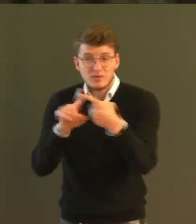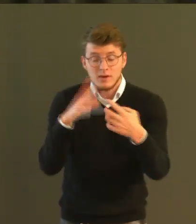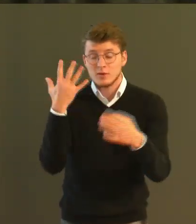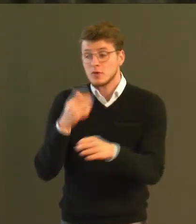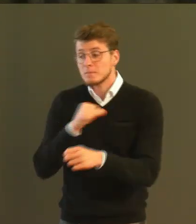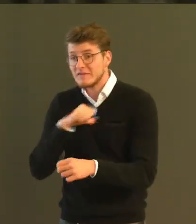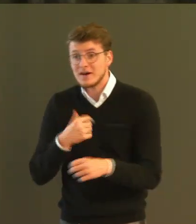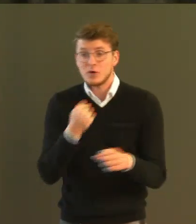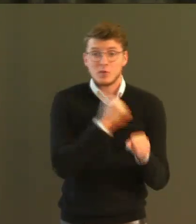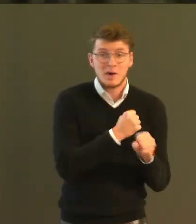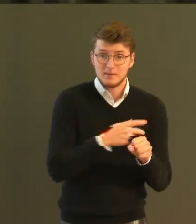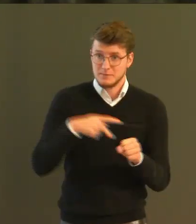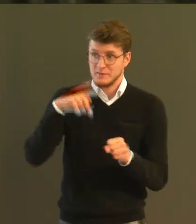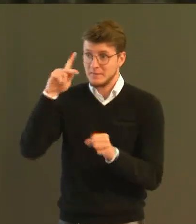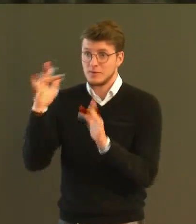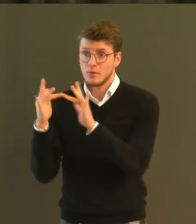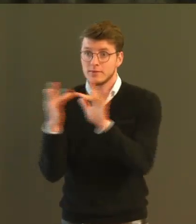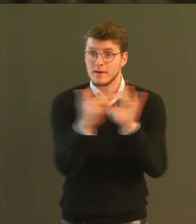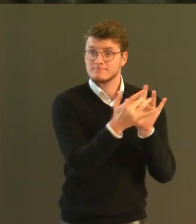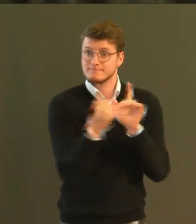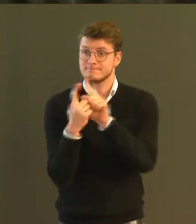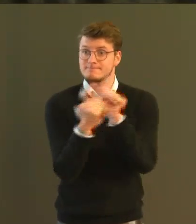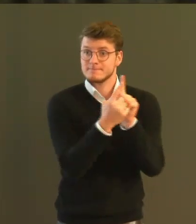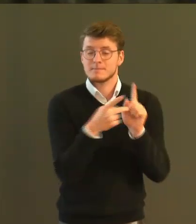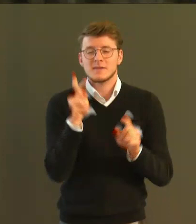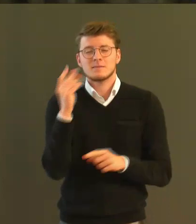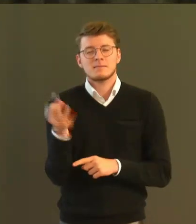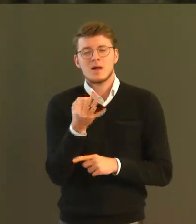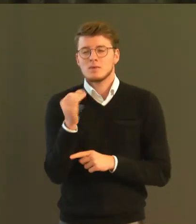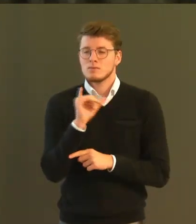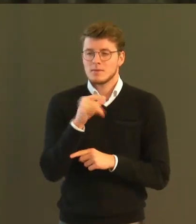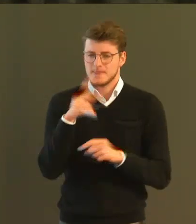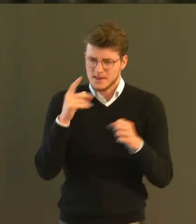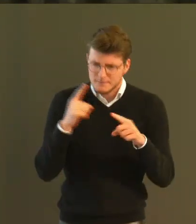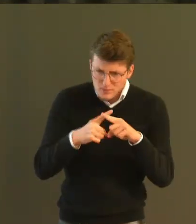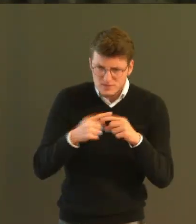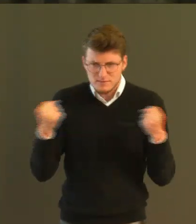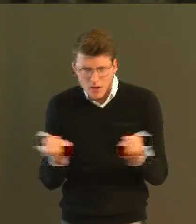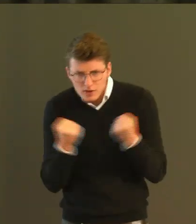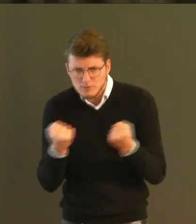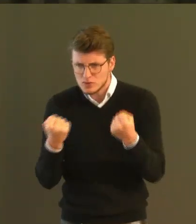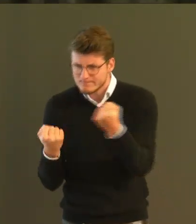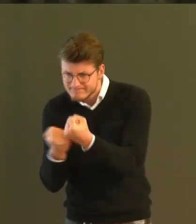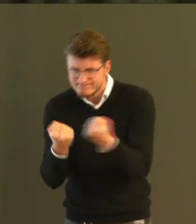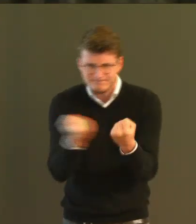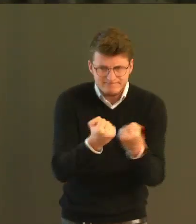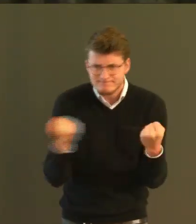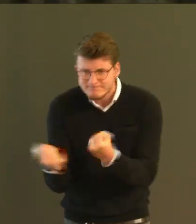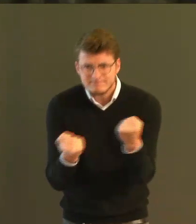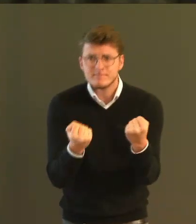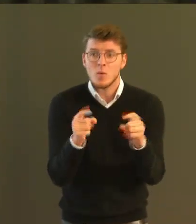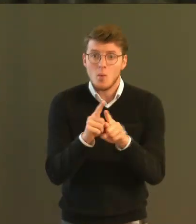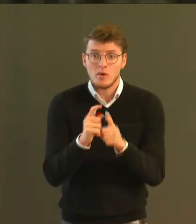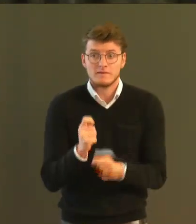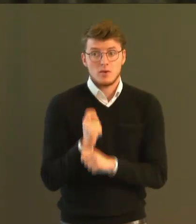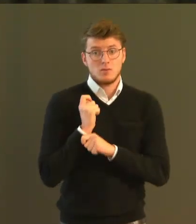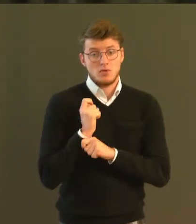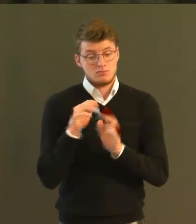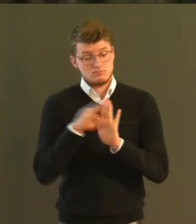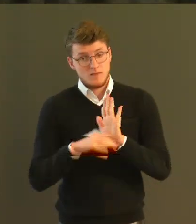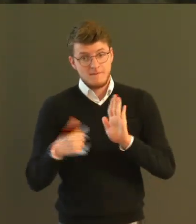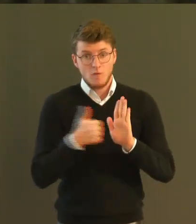cette semaine on a carrément positive à venir entre mulhouse et hop on fait rentrer de manière tu donnes ta frais au public